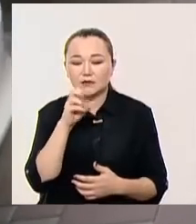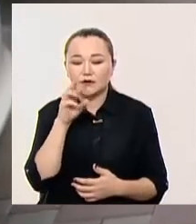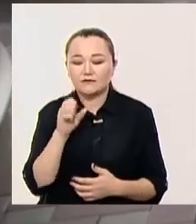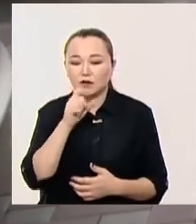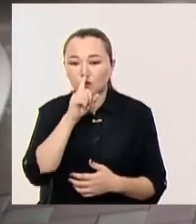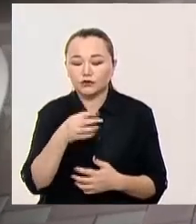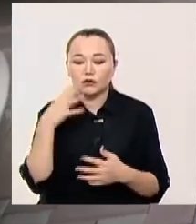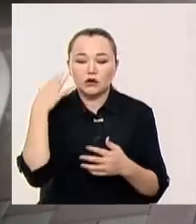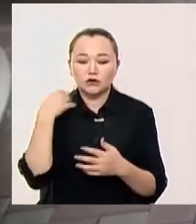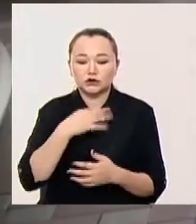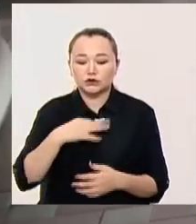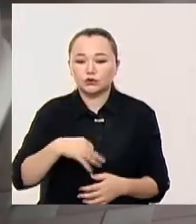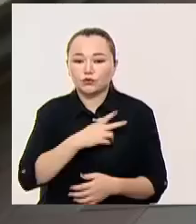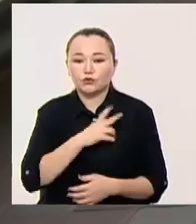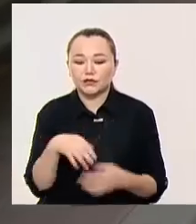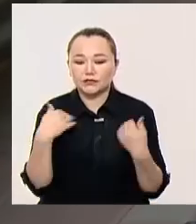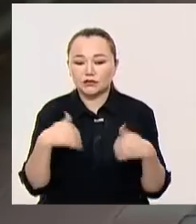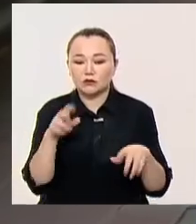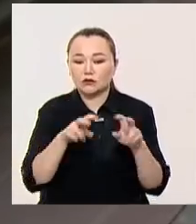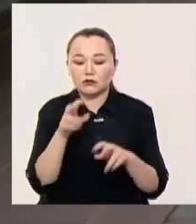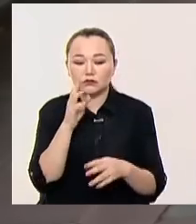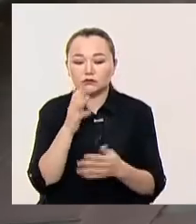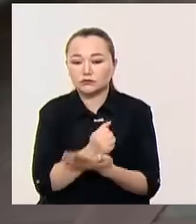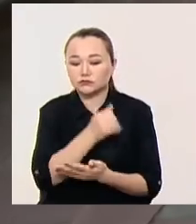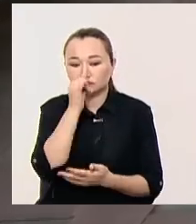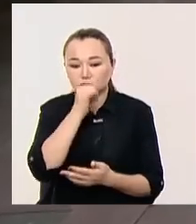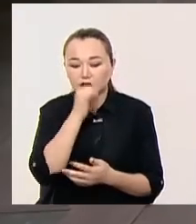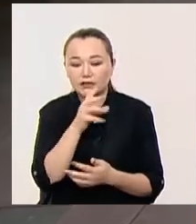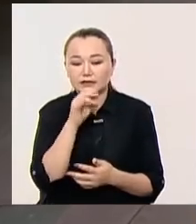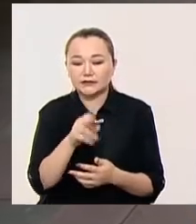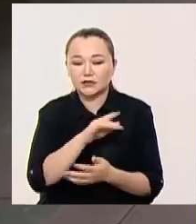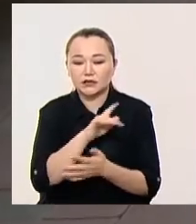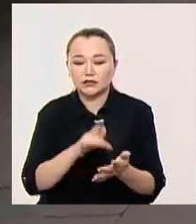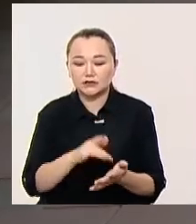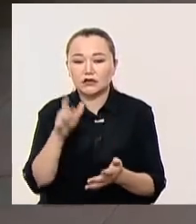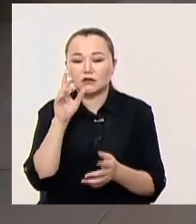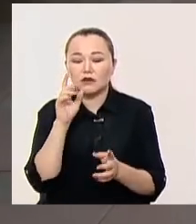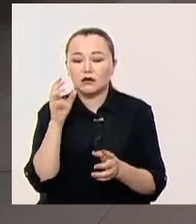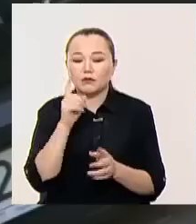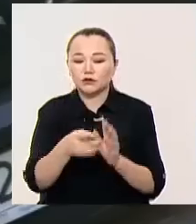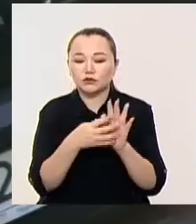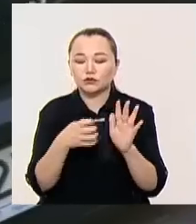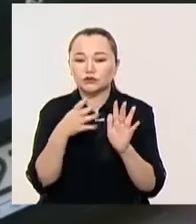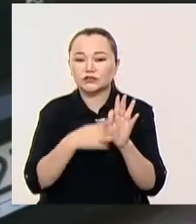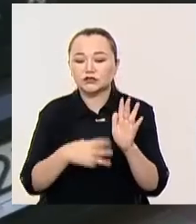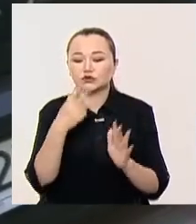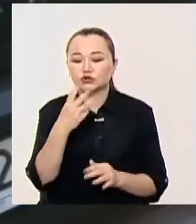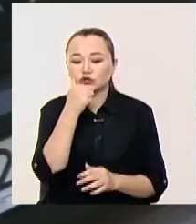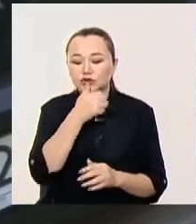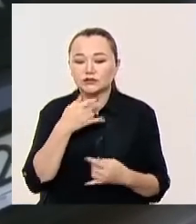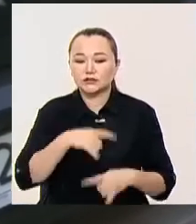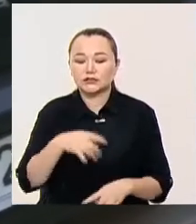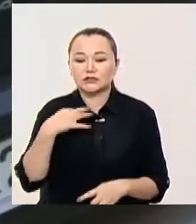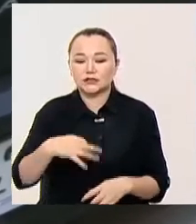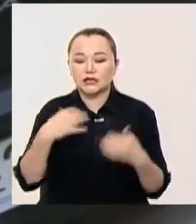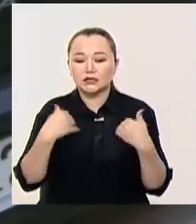жыл бұрын қайтыс болған баласының денесін таппай жүр. Алматы облысы Есік қаласының мәйітханасынан 1983 жылы туған